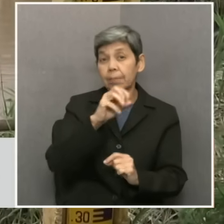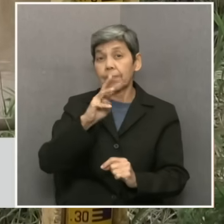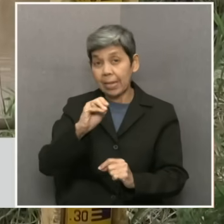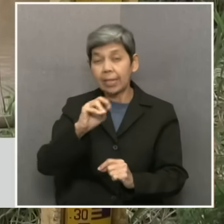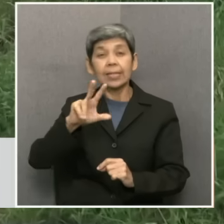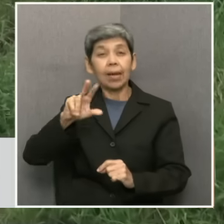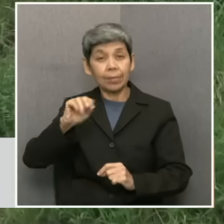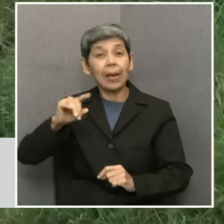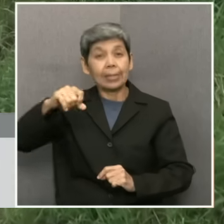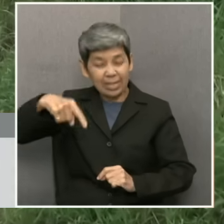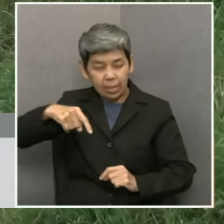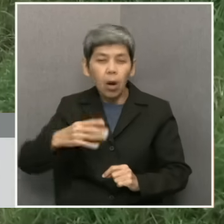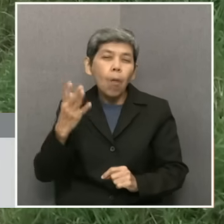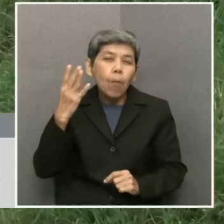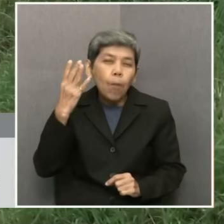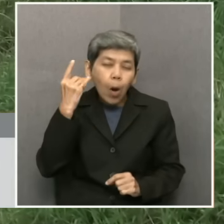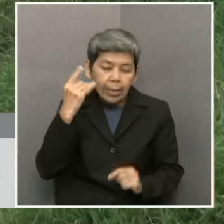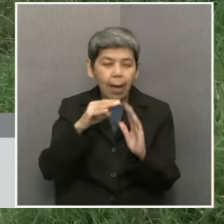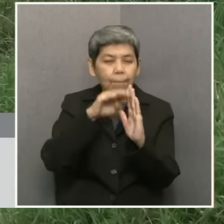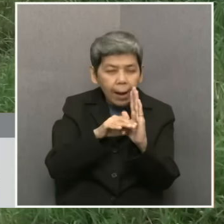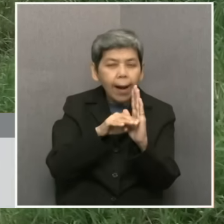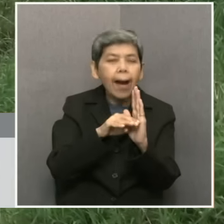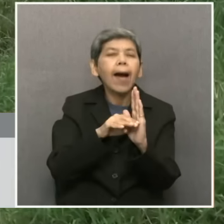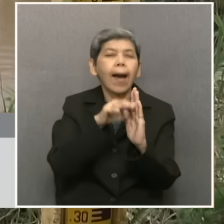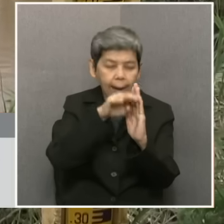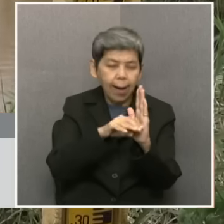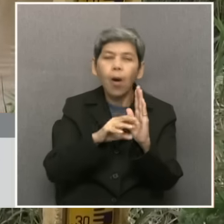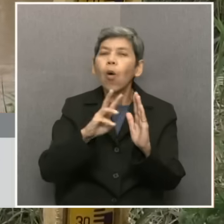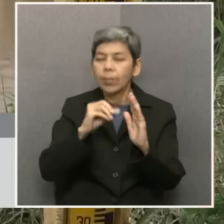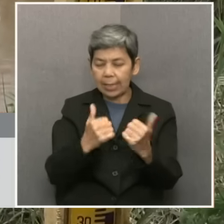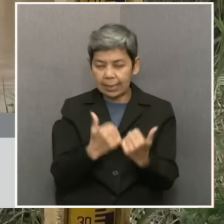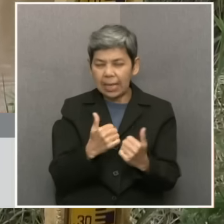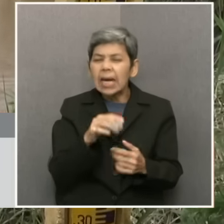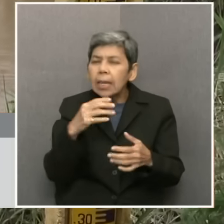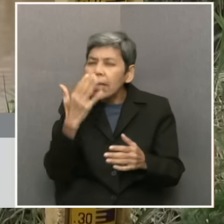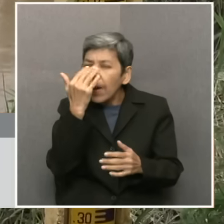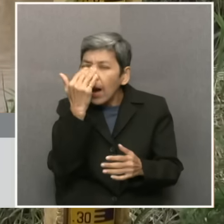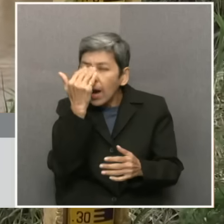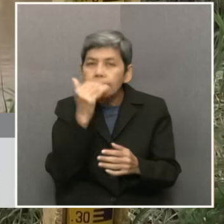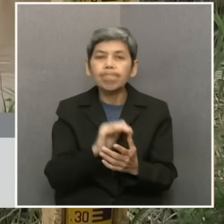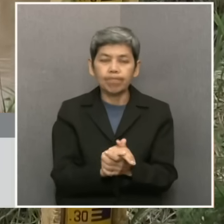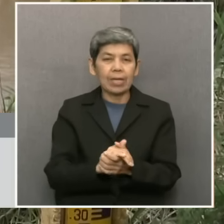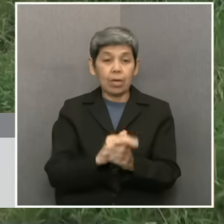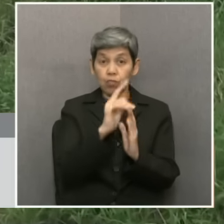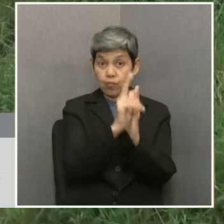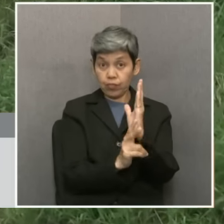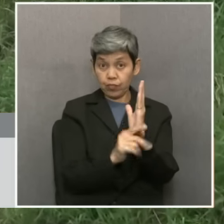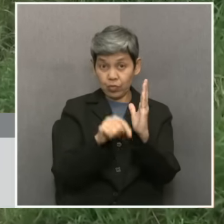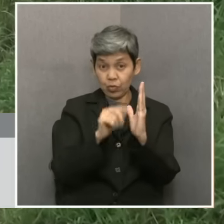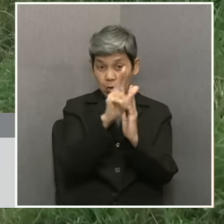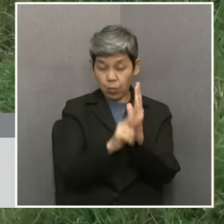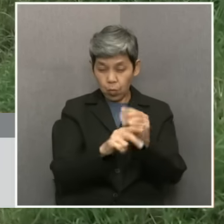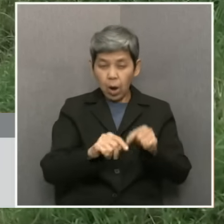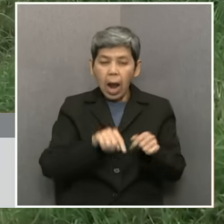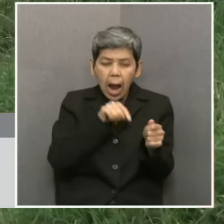ซมต่ำกว่าเมื่อวานนี้ 68ซมนะคะส่วนหนึ่งก็เป็นเพราะว่าจากน้ำโขงในพื้นที่ตอนบน